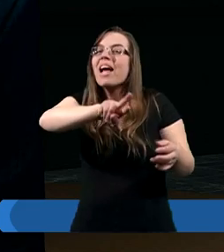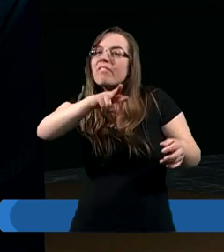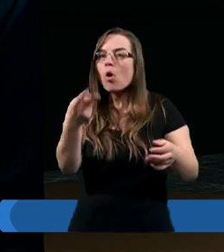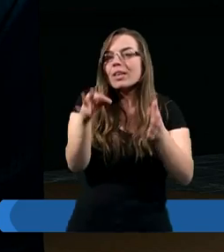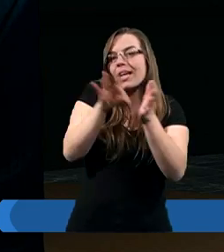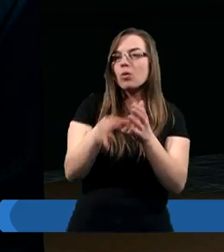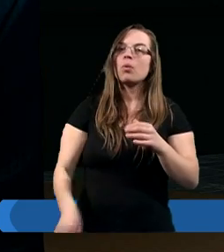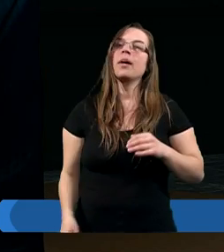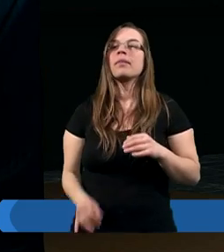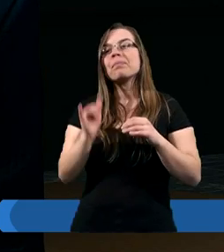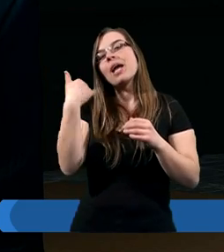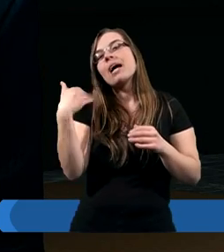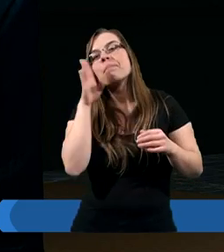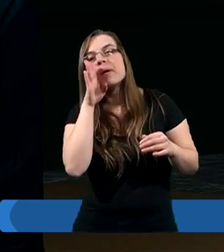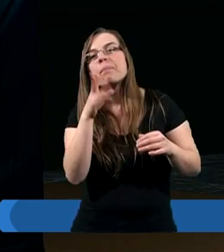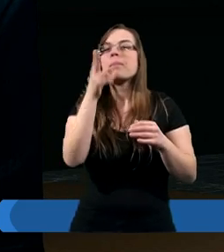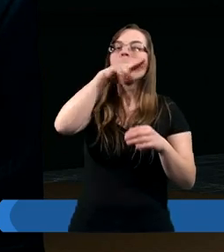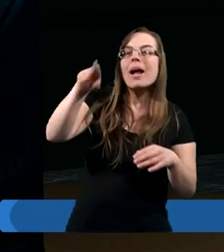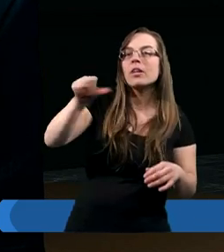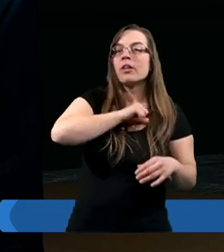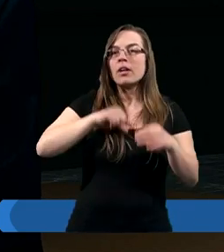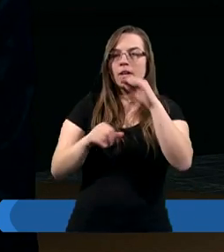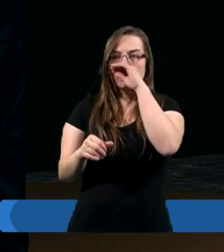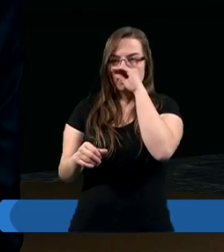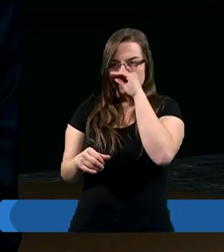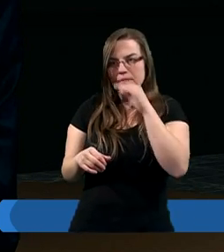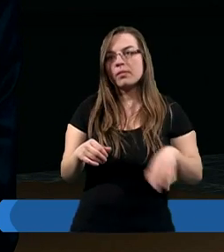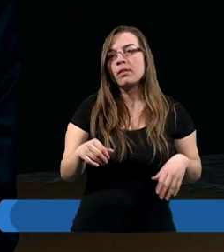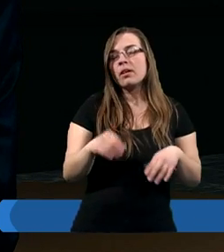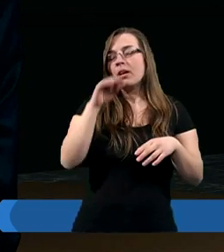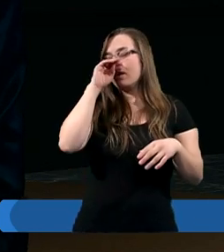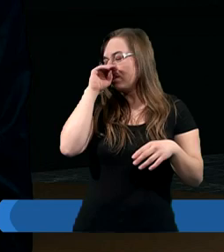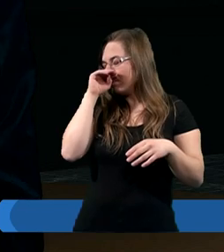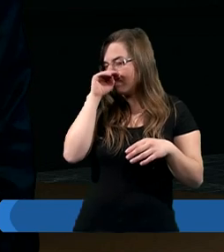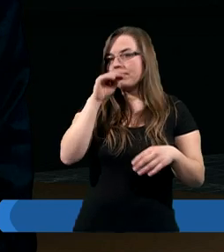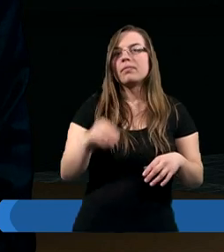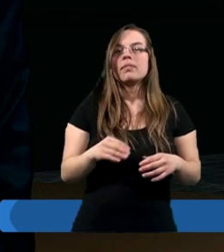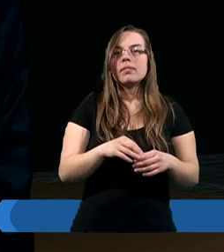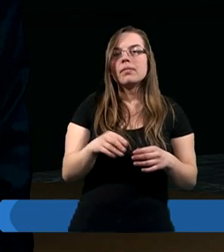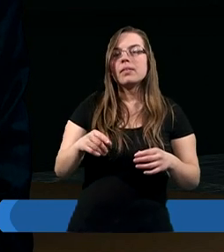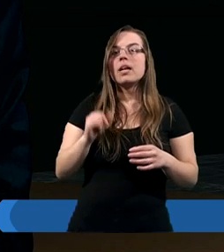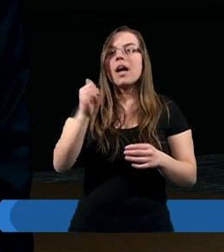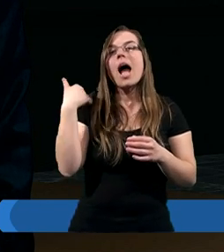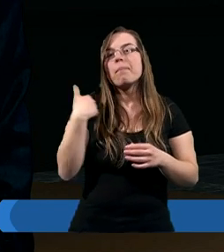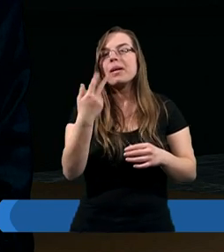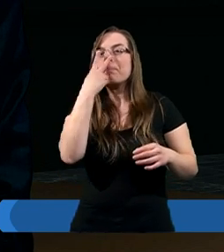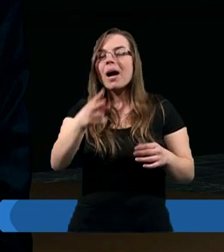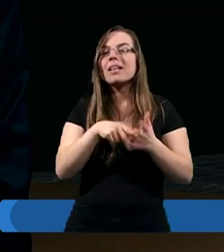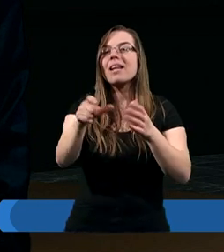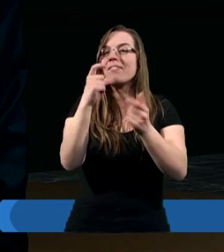akurat. Jakbyśmy popatrzyli sobie, no choćby właśnie na ten werset, prawda,